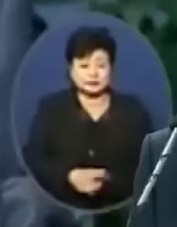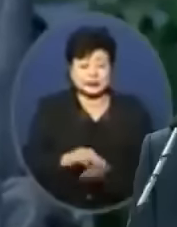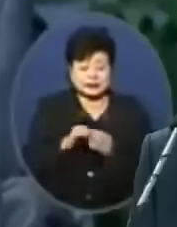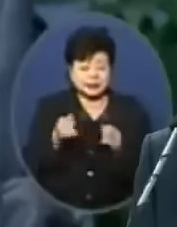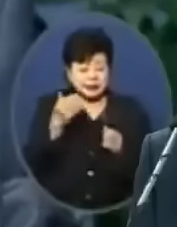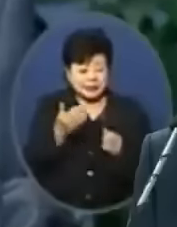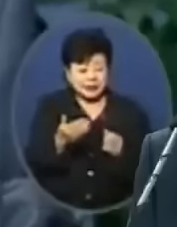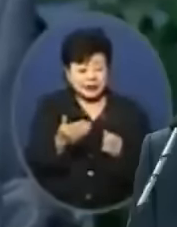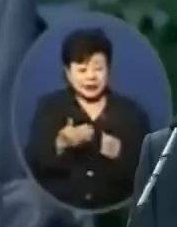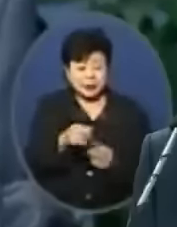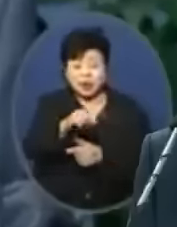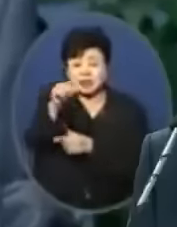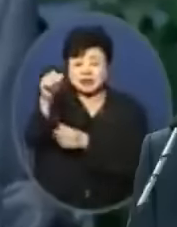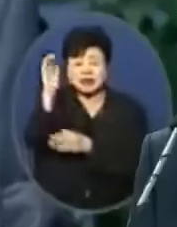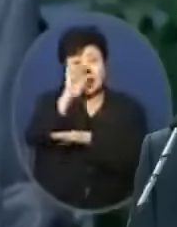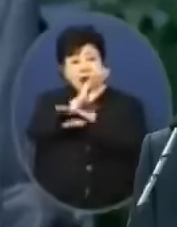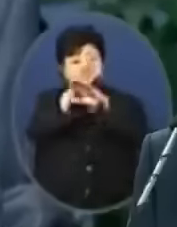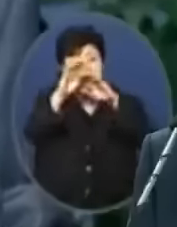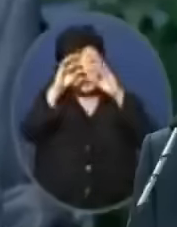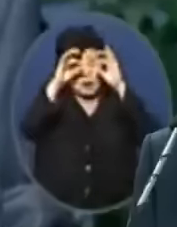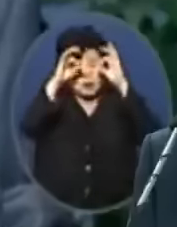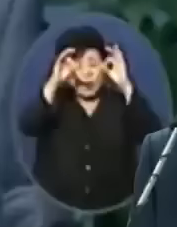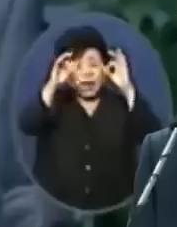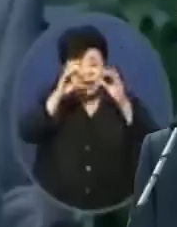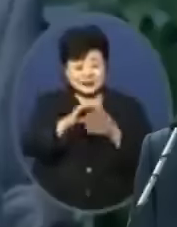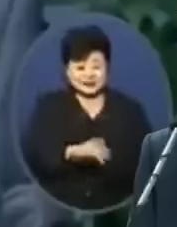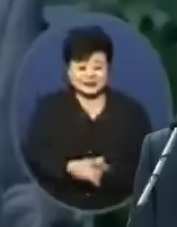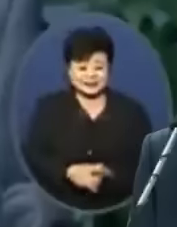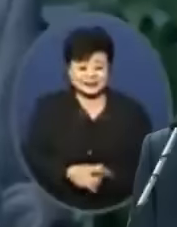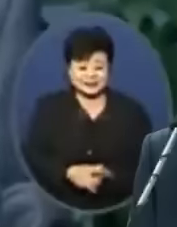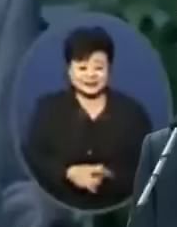백성들에게 고개를 들어 하늘을 쳐다보아라.